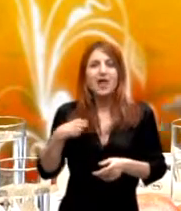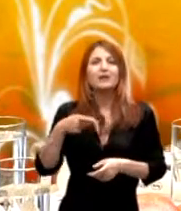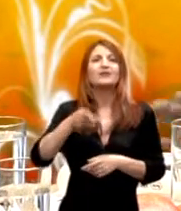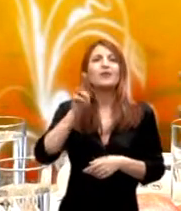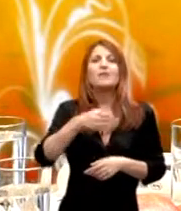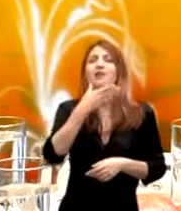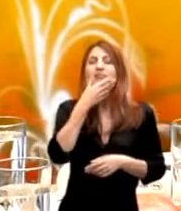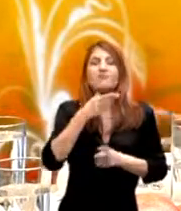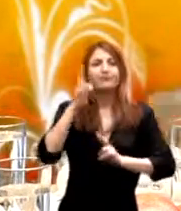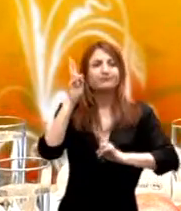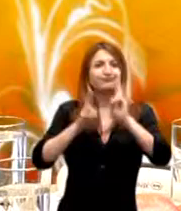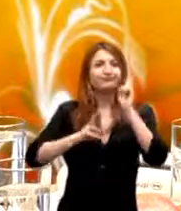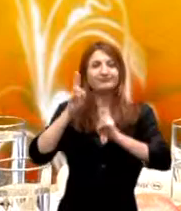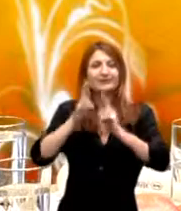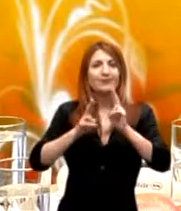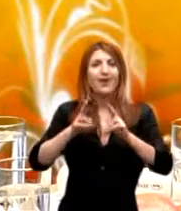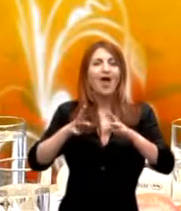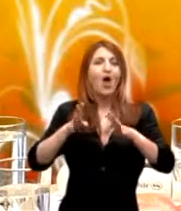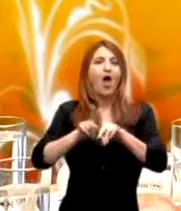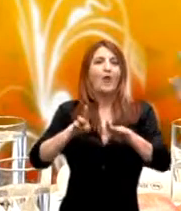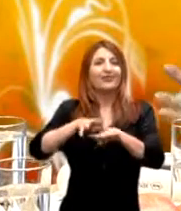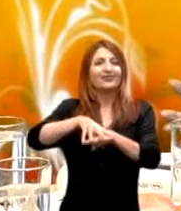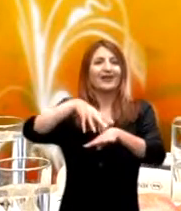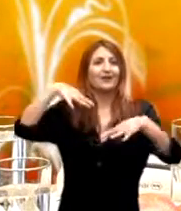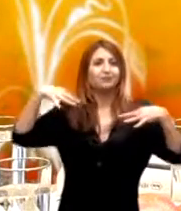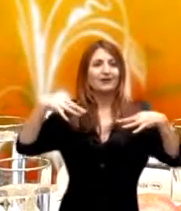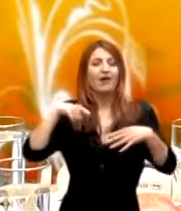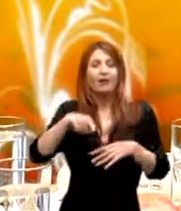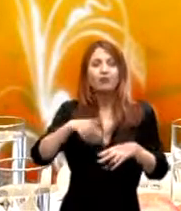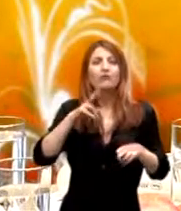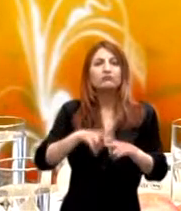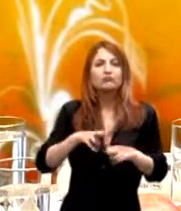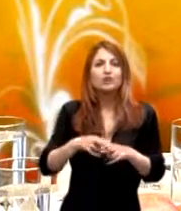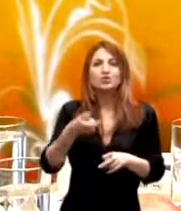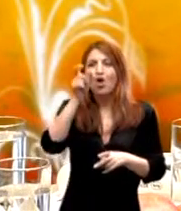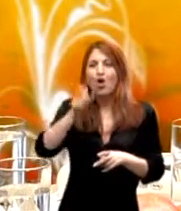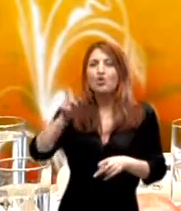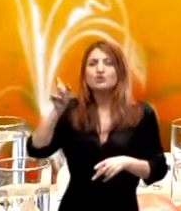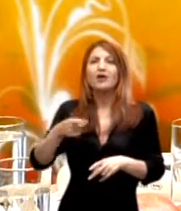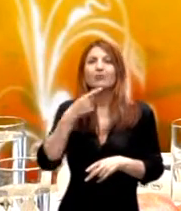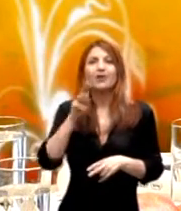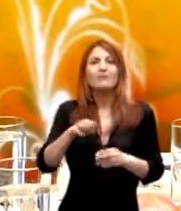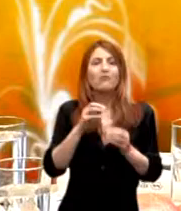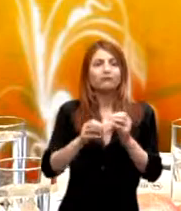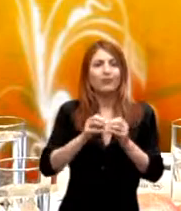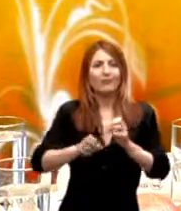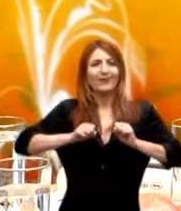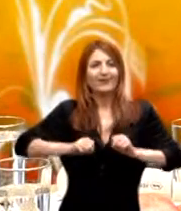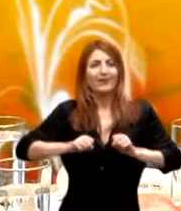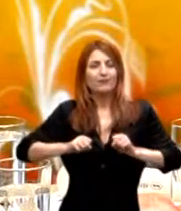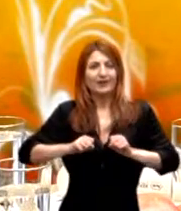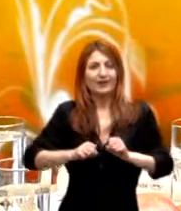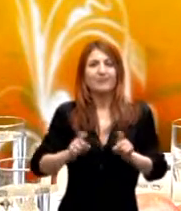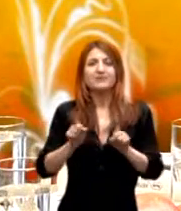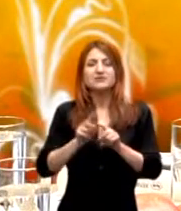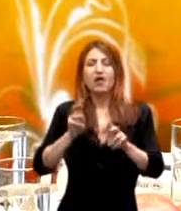sjajnu debatnu tribinu, debatna tribina, gdje će biti osobe s problemom debljine, bit